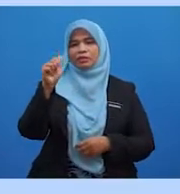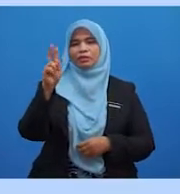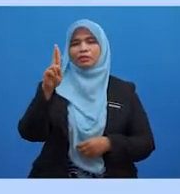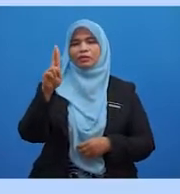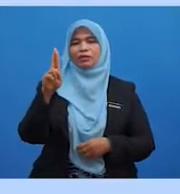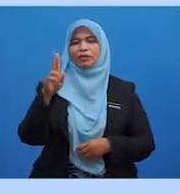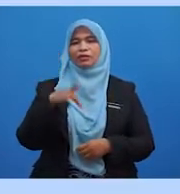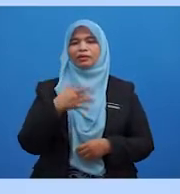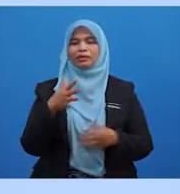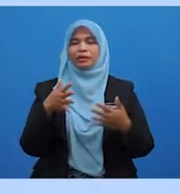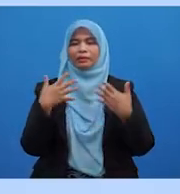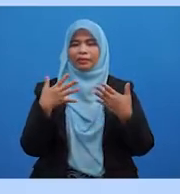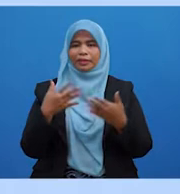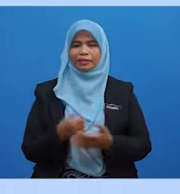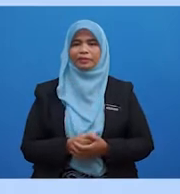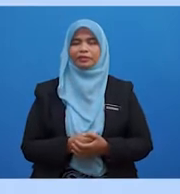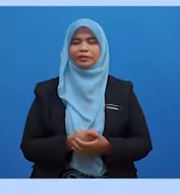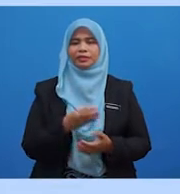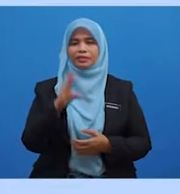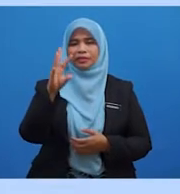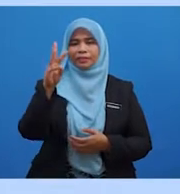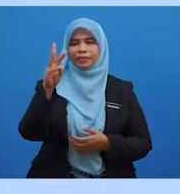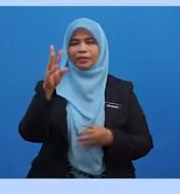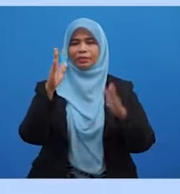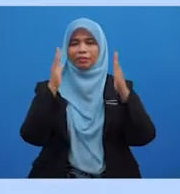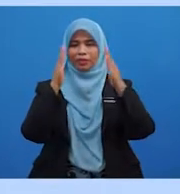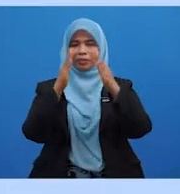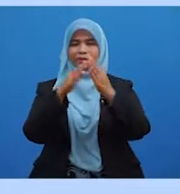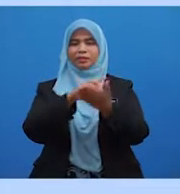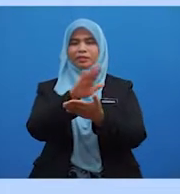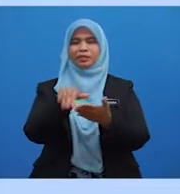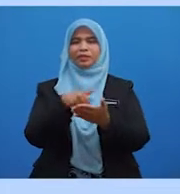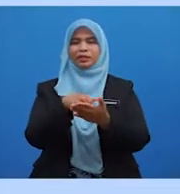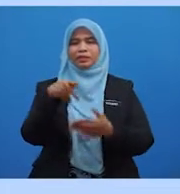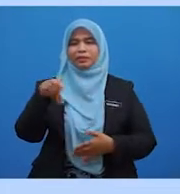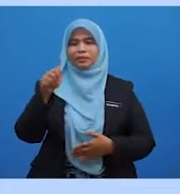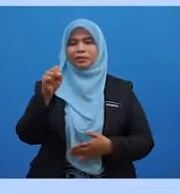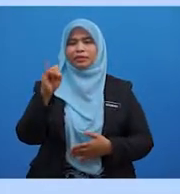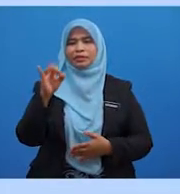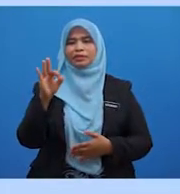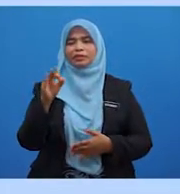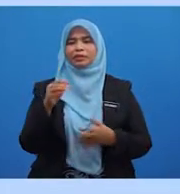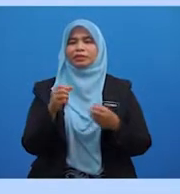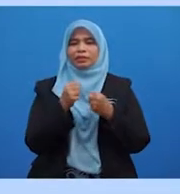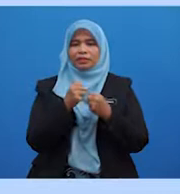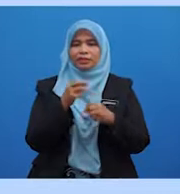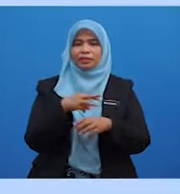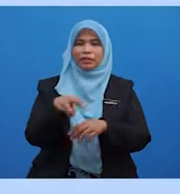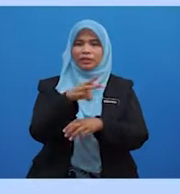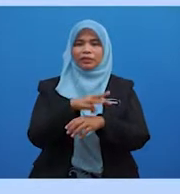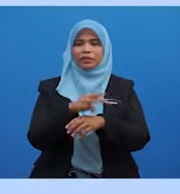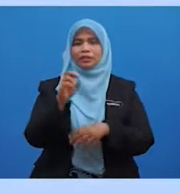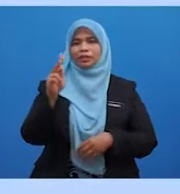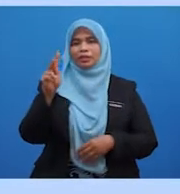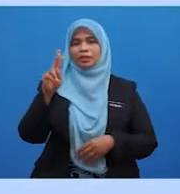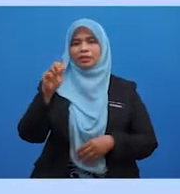saya berasa hangat. Dan keenam, penumpuan secara pasif pada kesejukan di kawasan kranial